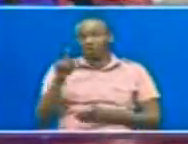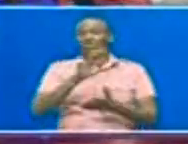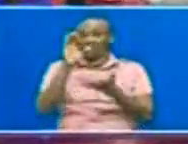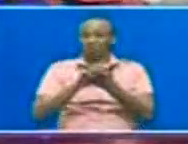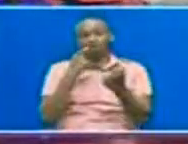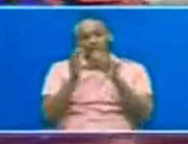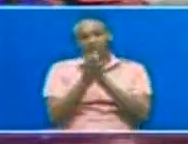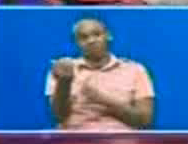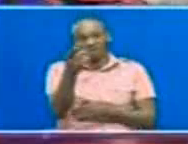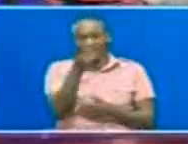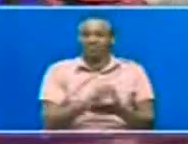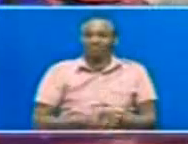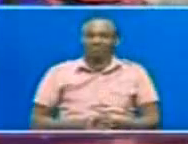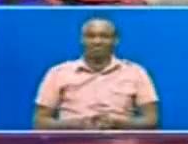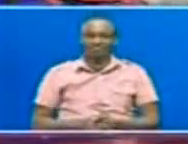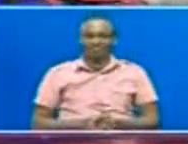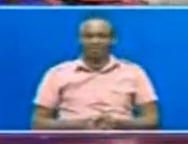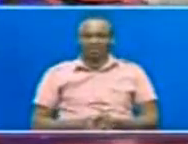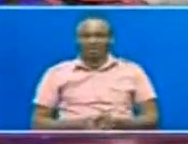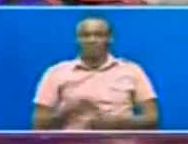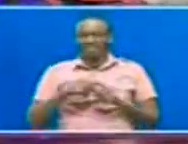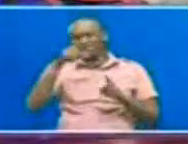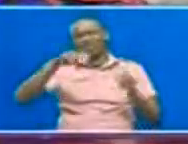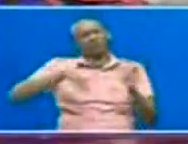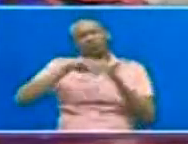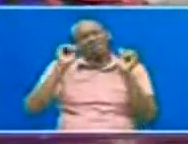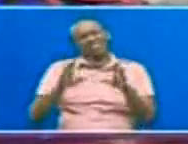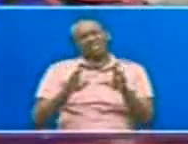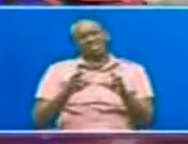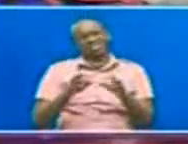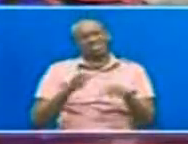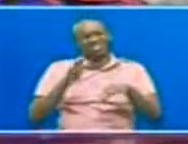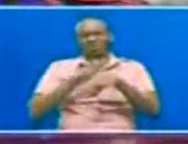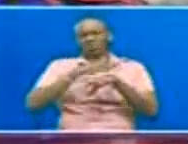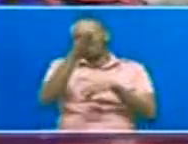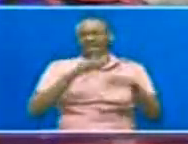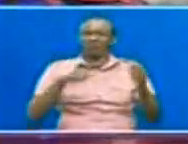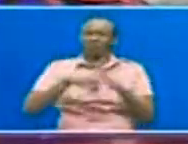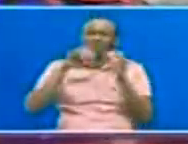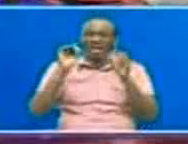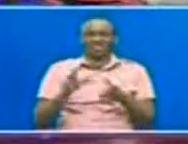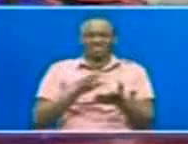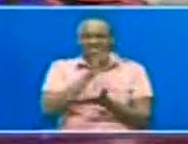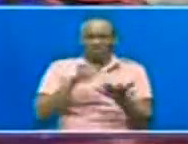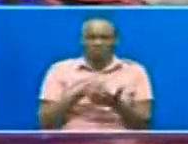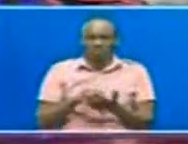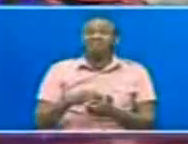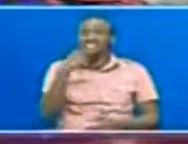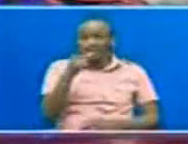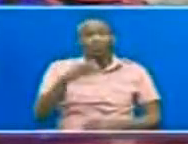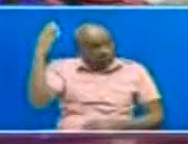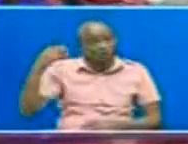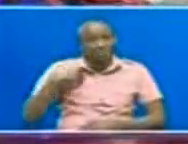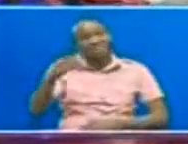niende kuzama nao. Yeah. Ingawa nyinyi hamchezi mpira sana. Sendo hamchezi mpira sana. Si nilikwambia mimi nilikuwa